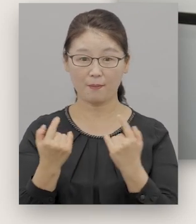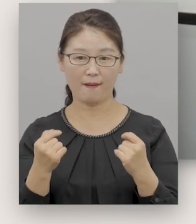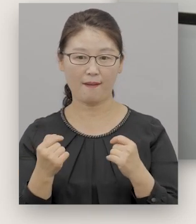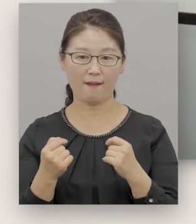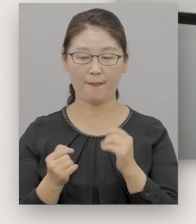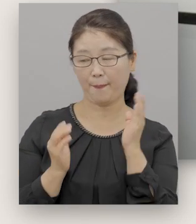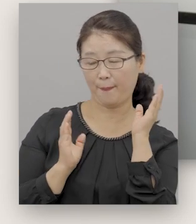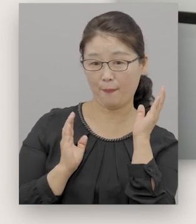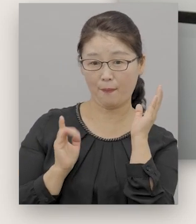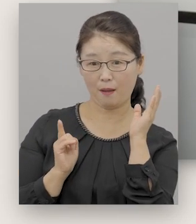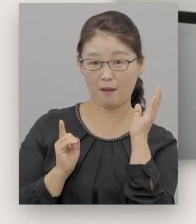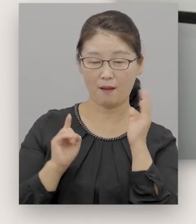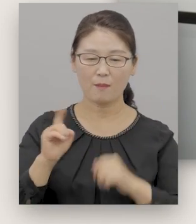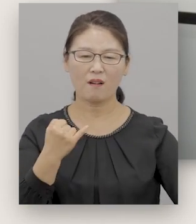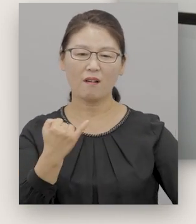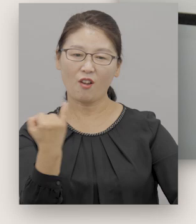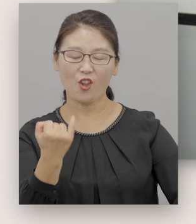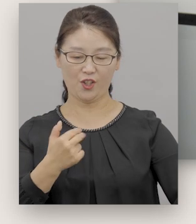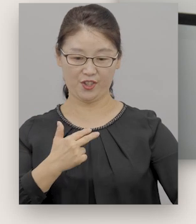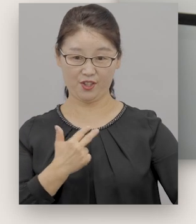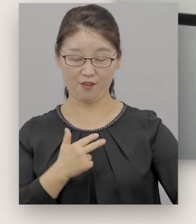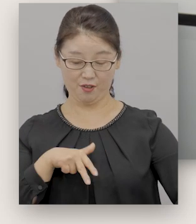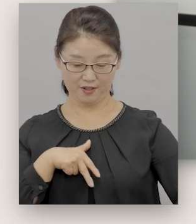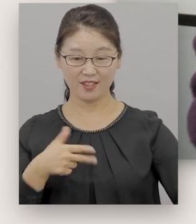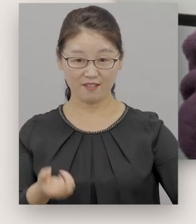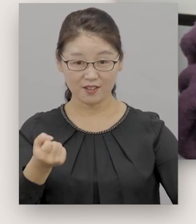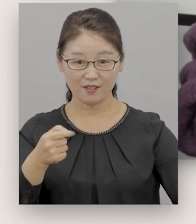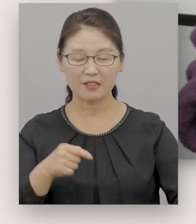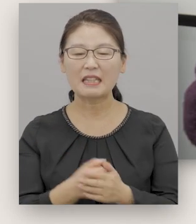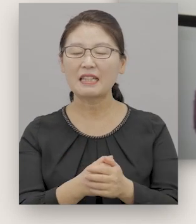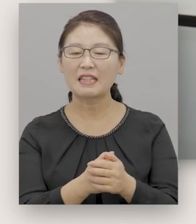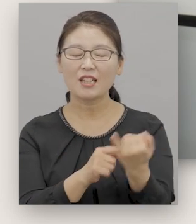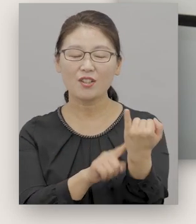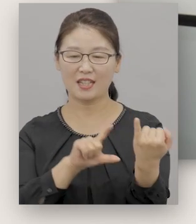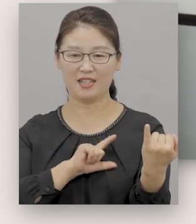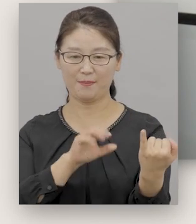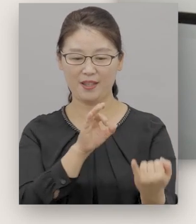여기서 나타내죠. 이름은 에로즈 셀라비라고 칩니다. 에로즈 셀라비는